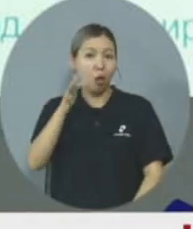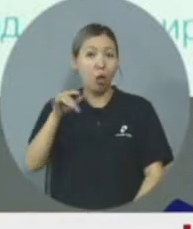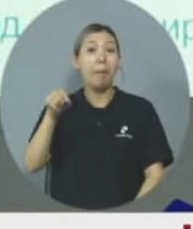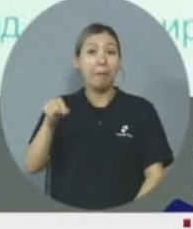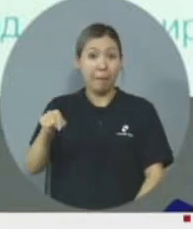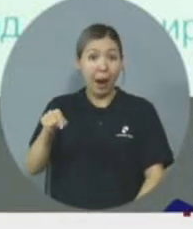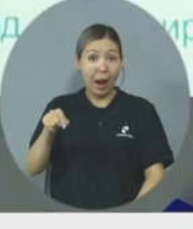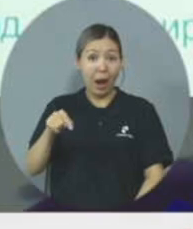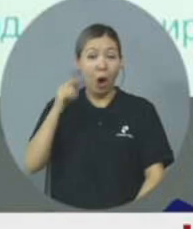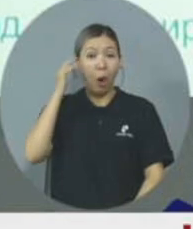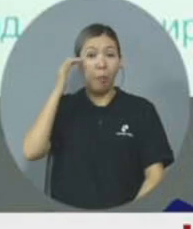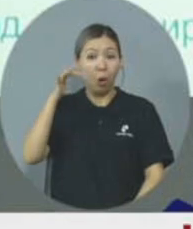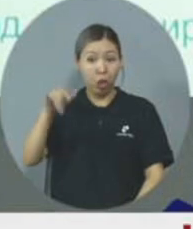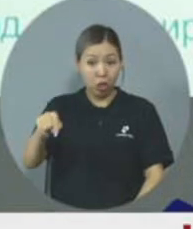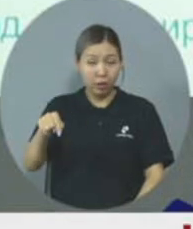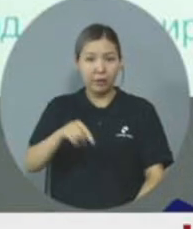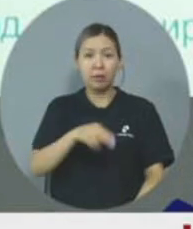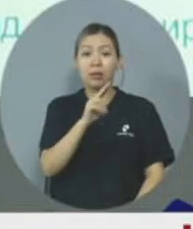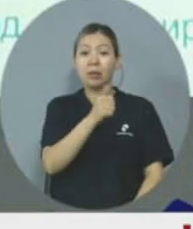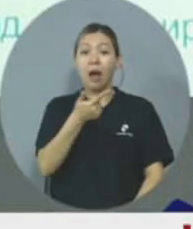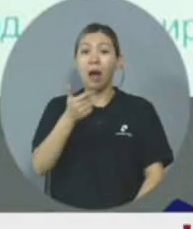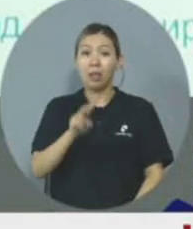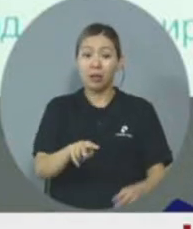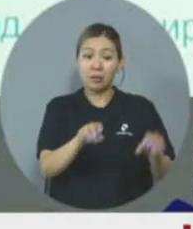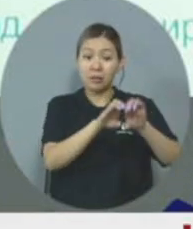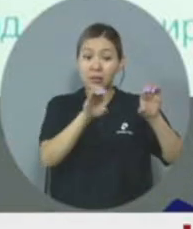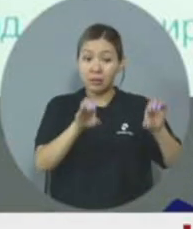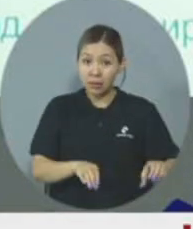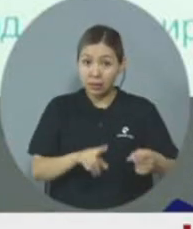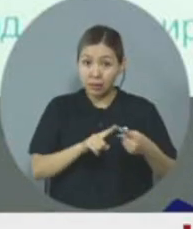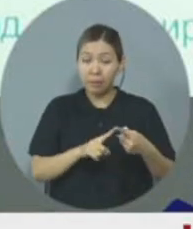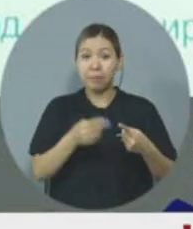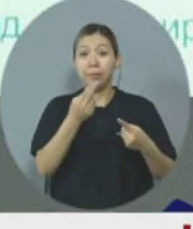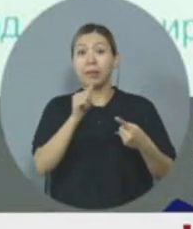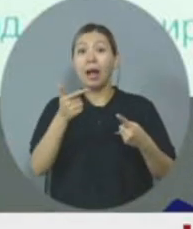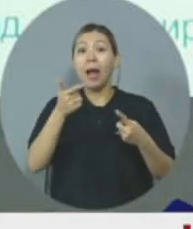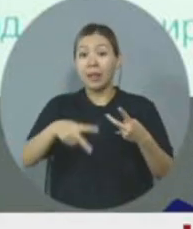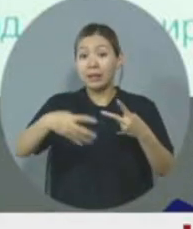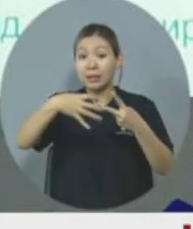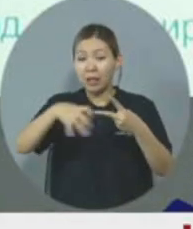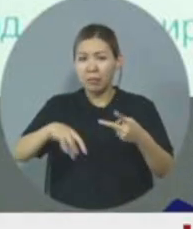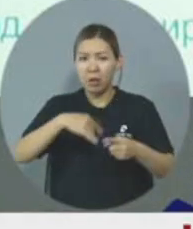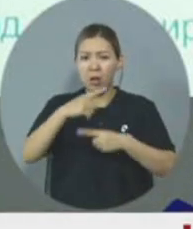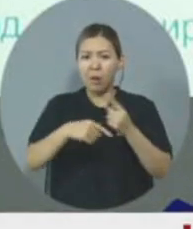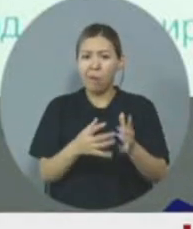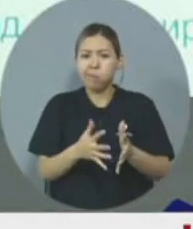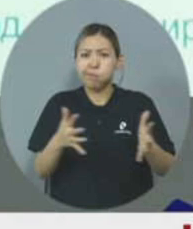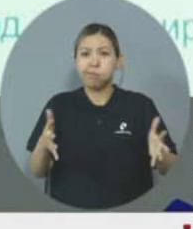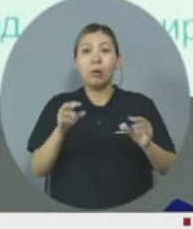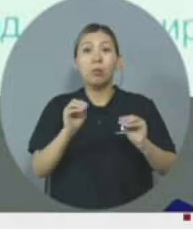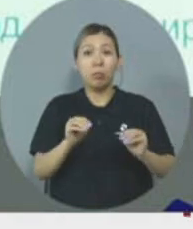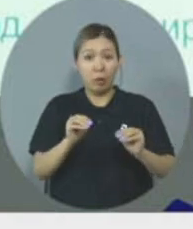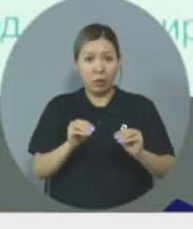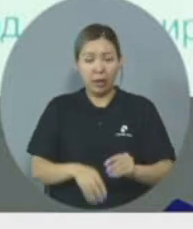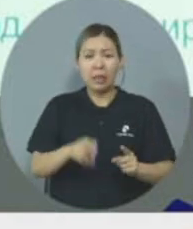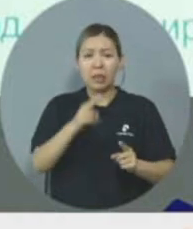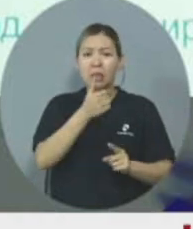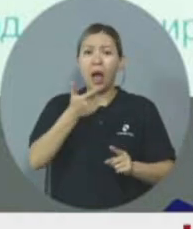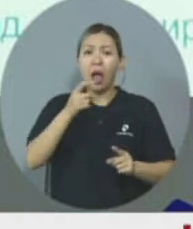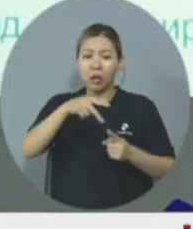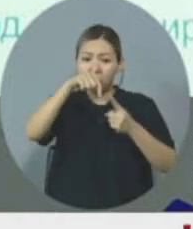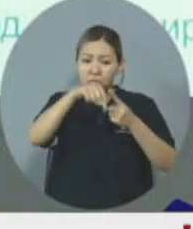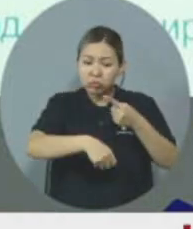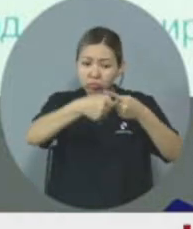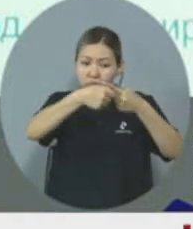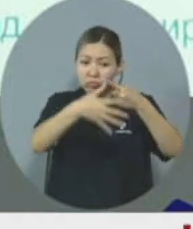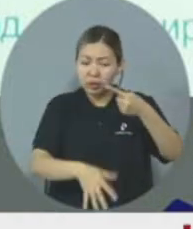бол даатгалын систем, даатгалын энэ одоо салбарыг бол улам өргөжүүлээ. Даатгалынхаа төрлүүдийг сайжруулдаг, хилжээж одоо